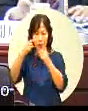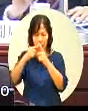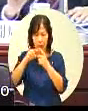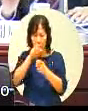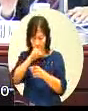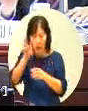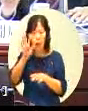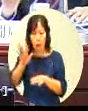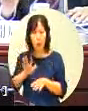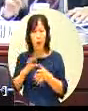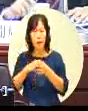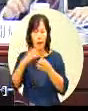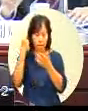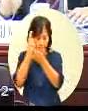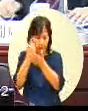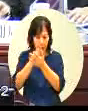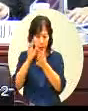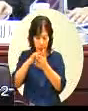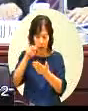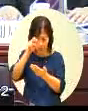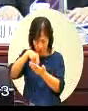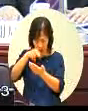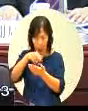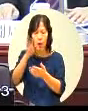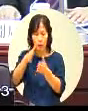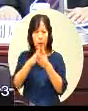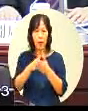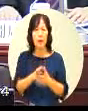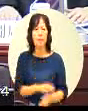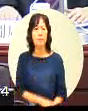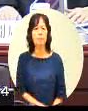到，我每天一定要看这个群组，